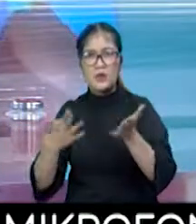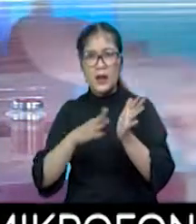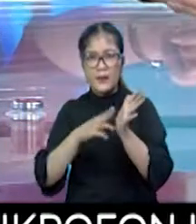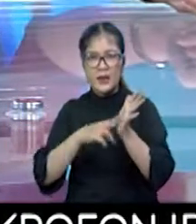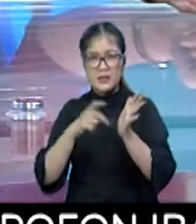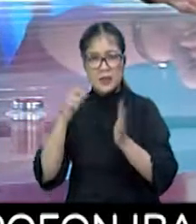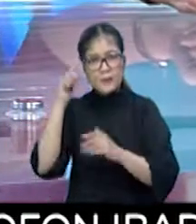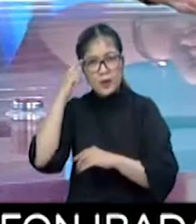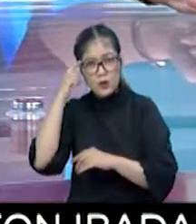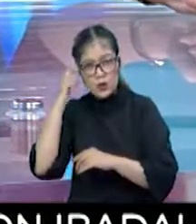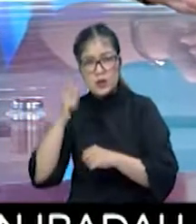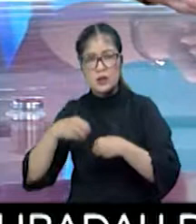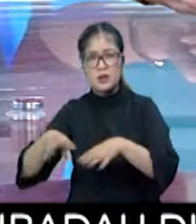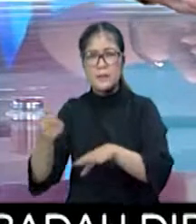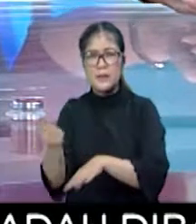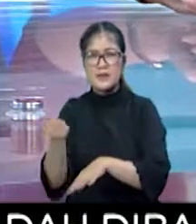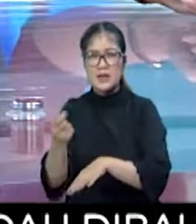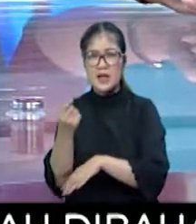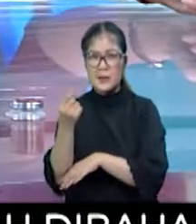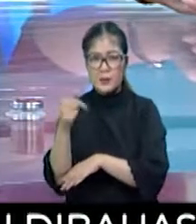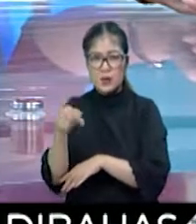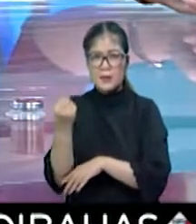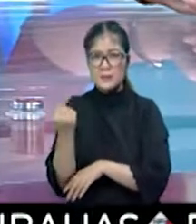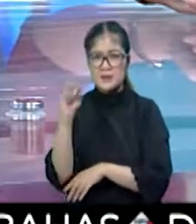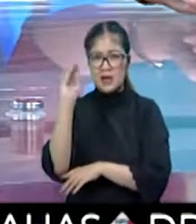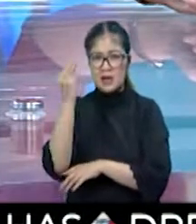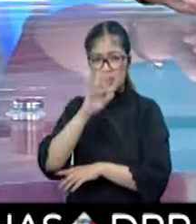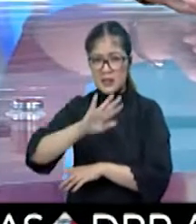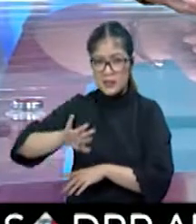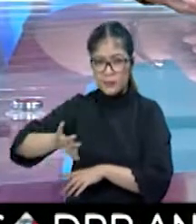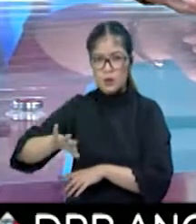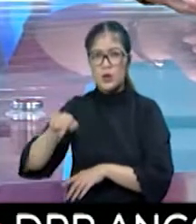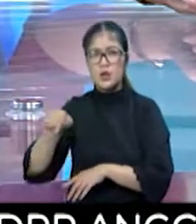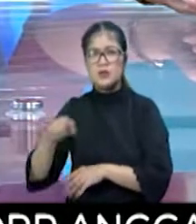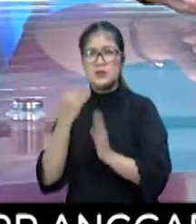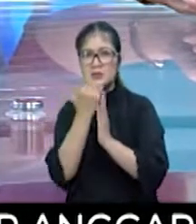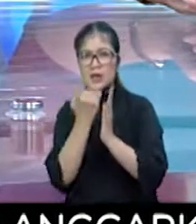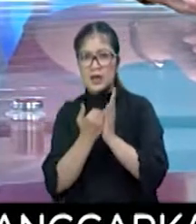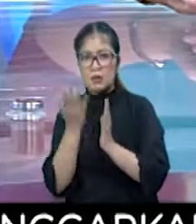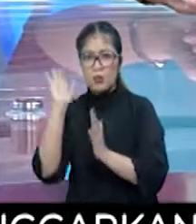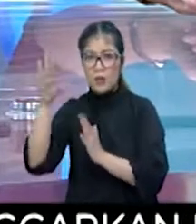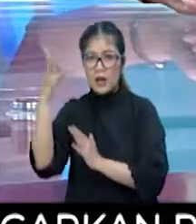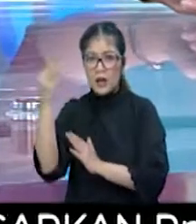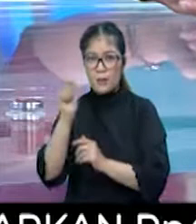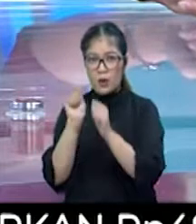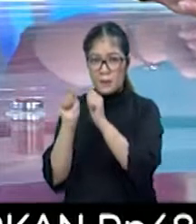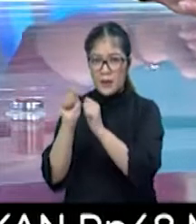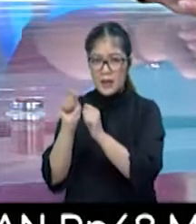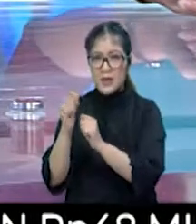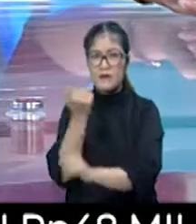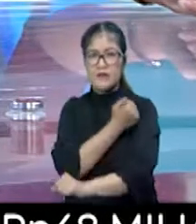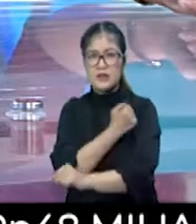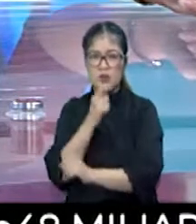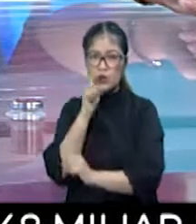sambutan luar biasa dari masyarakat. Selain menjadi salah satu syarat mudik lebaran, vaksin penguat juga menjadi bentuk dukungan masyarakat